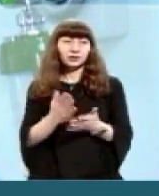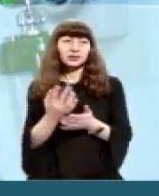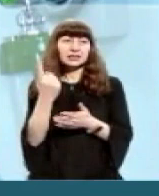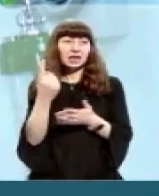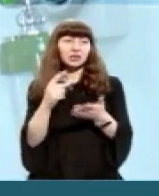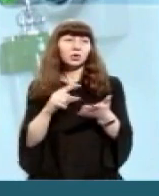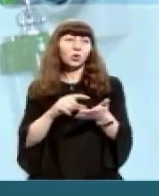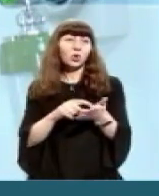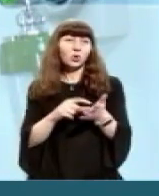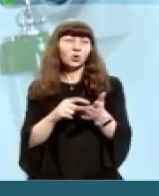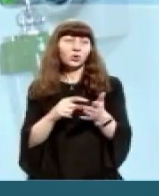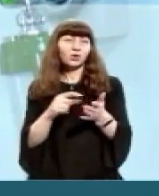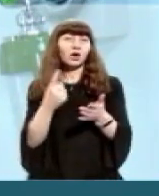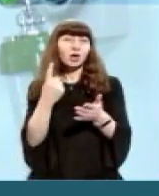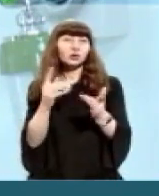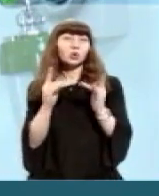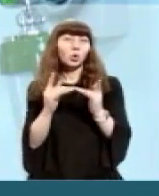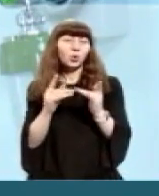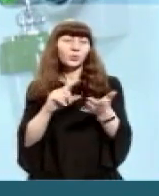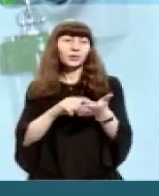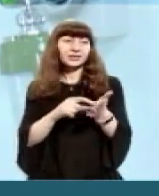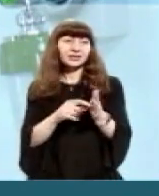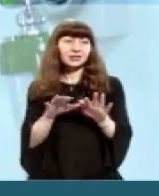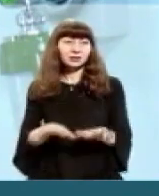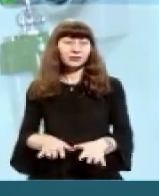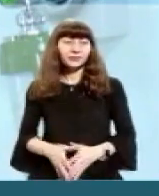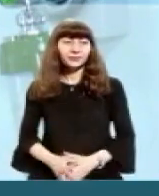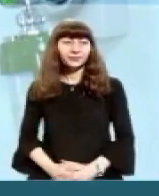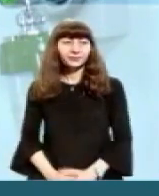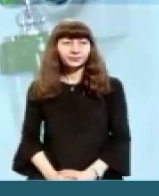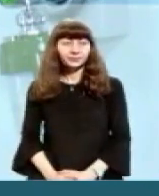боксы. Видно, да, что в хорошем состоянии, третью зиму,